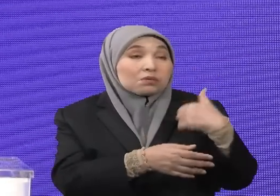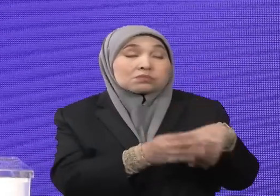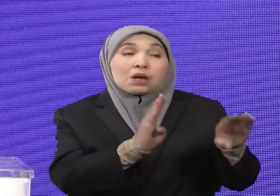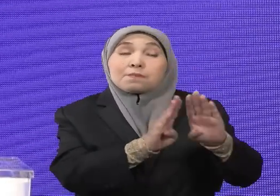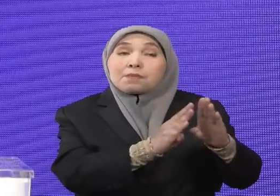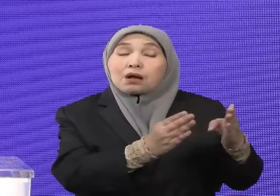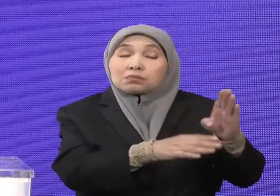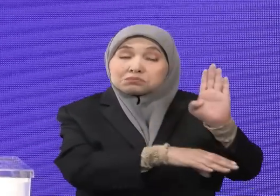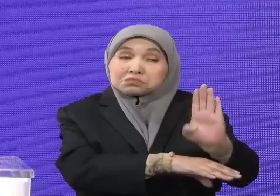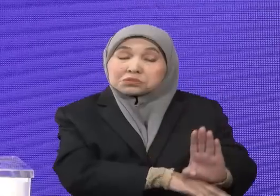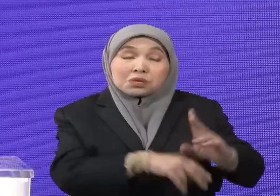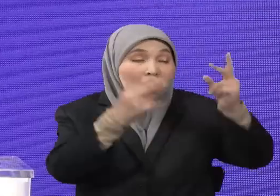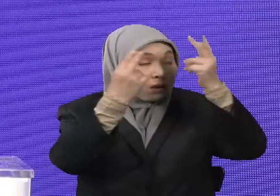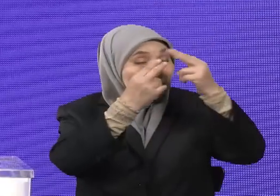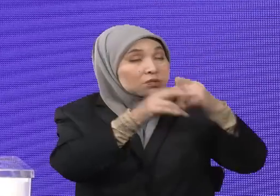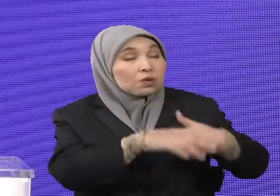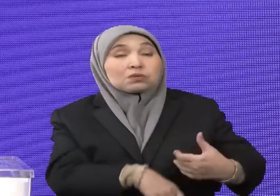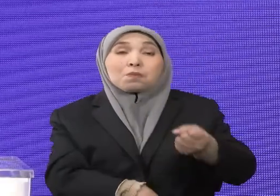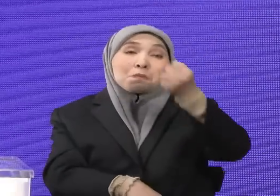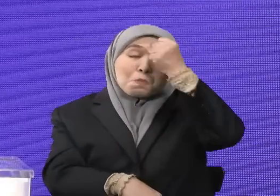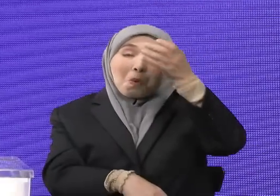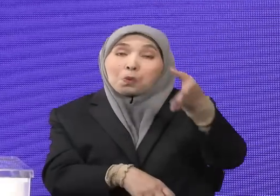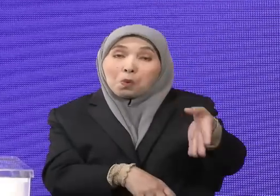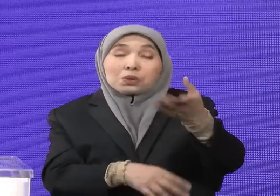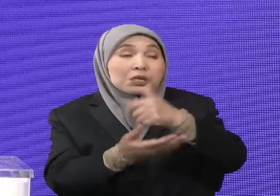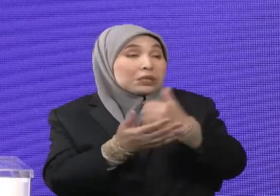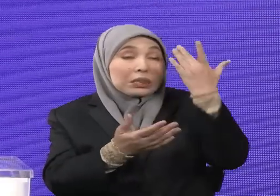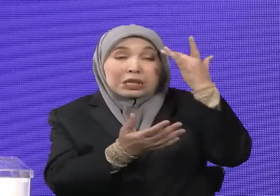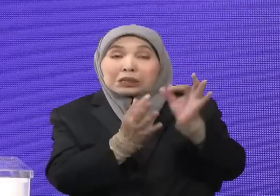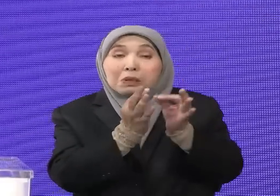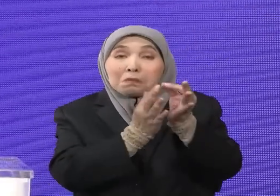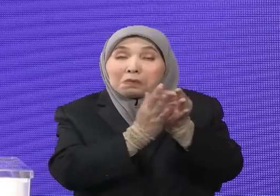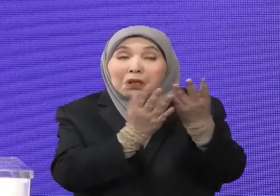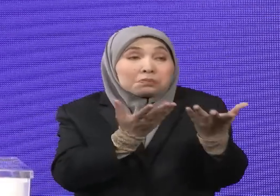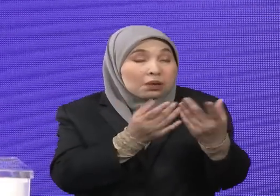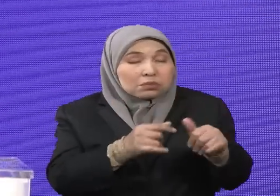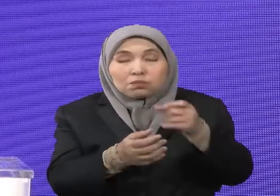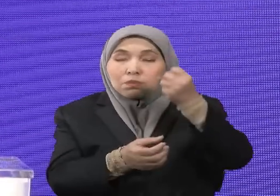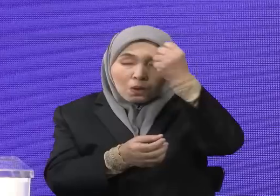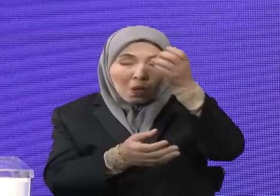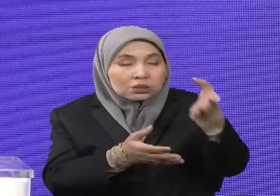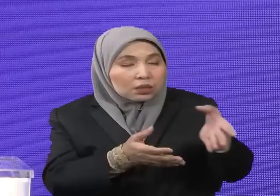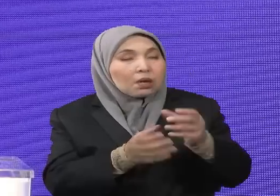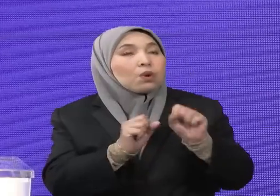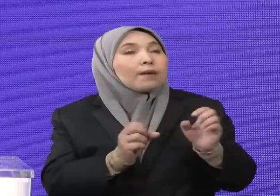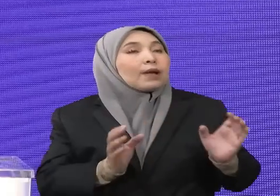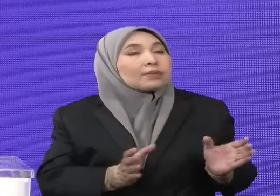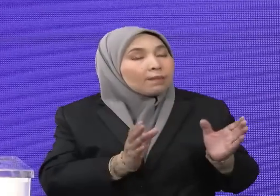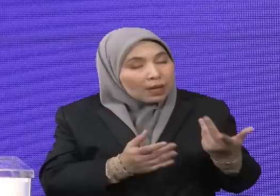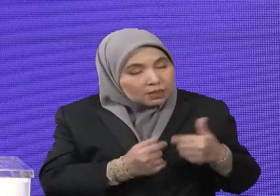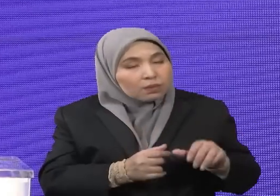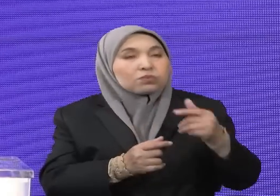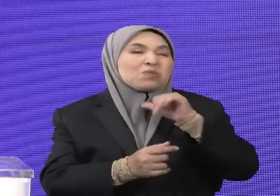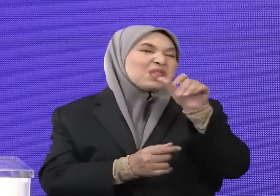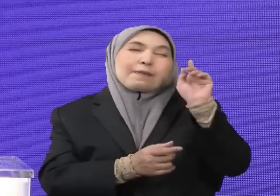itu ya Ustaz Amerika ini tak paham dan tidak membaca dan sebagainya jadi itu boleh mendorong mereka untuk tidak